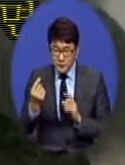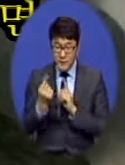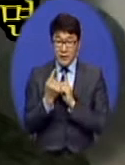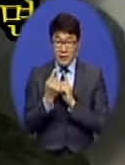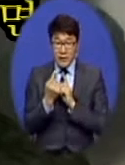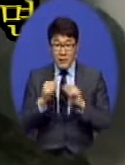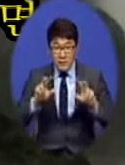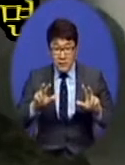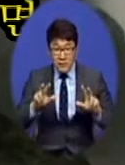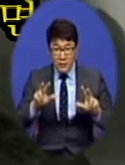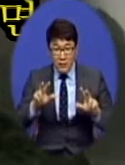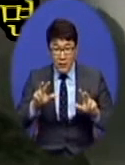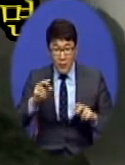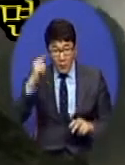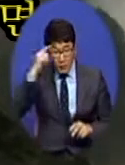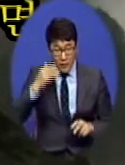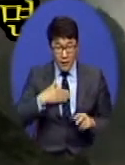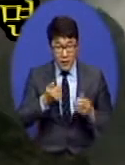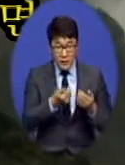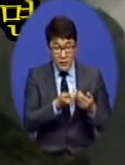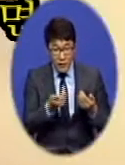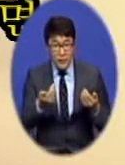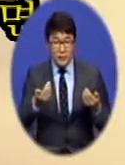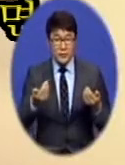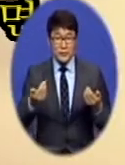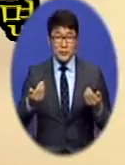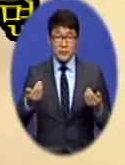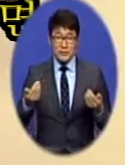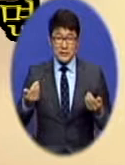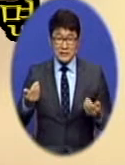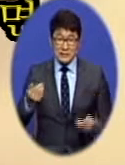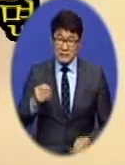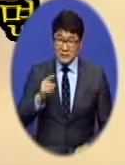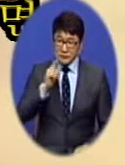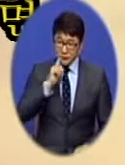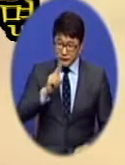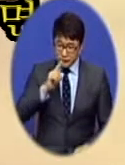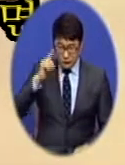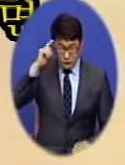다가왔다가 이제 와서 나이 떠나요.